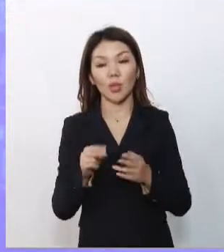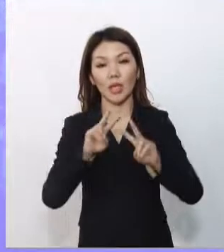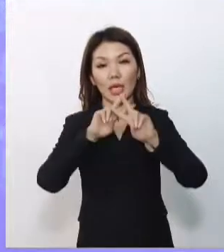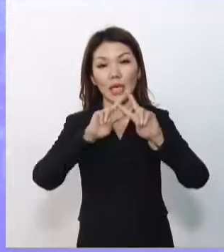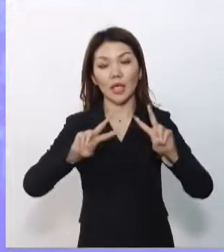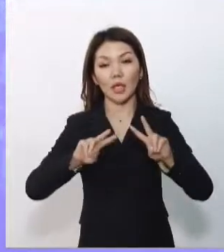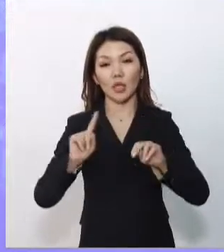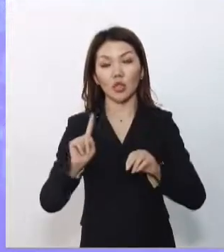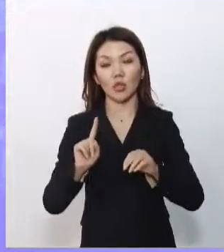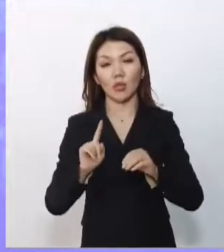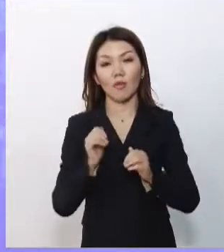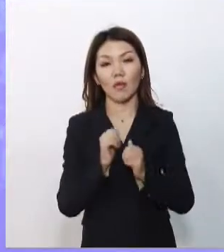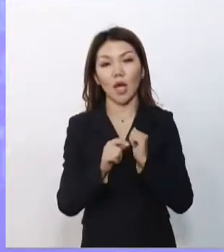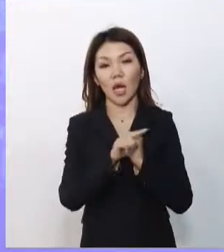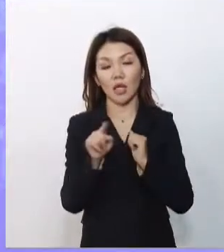4 кролика?